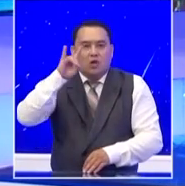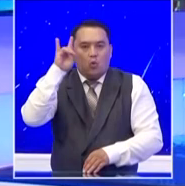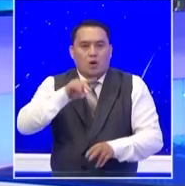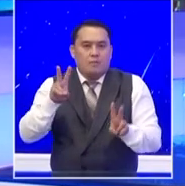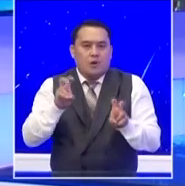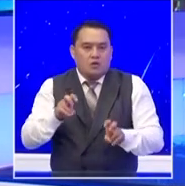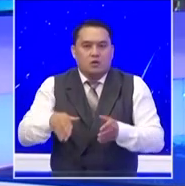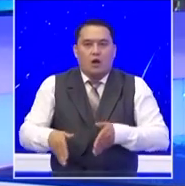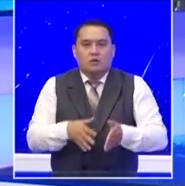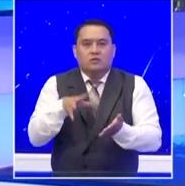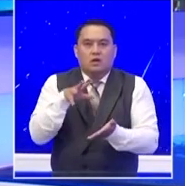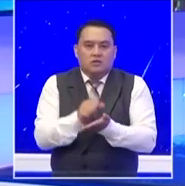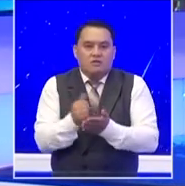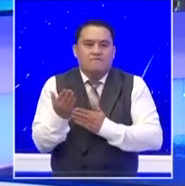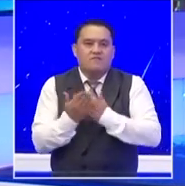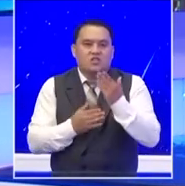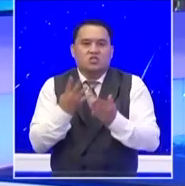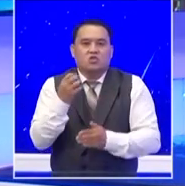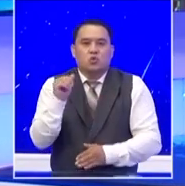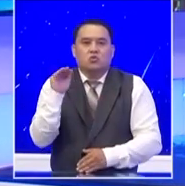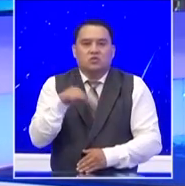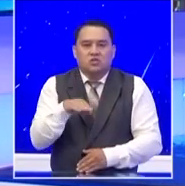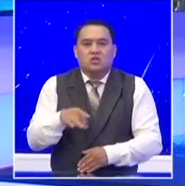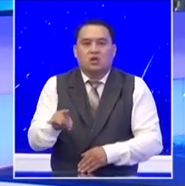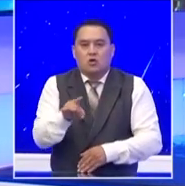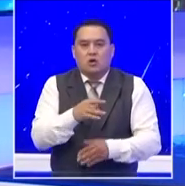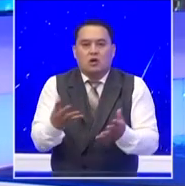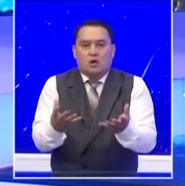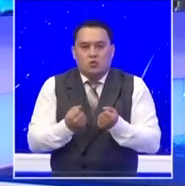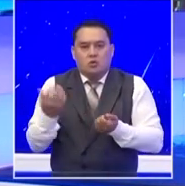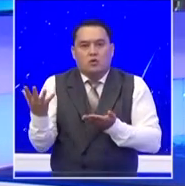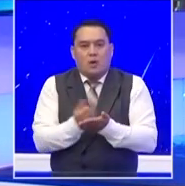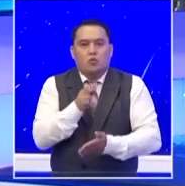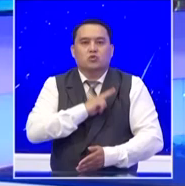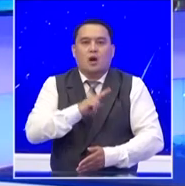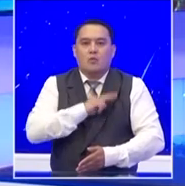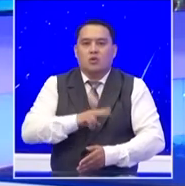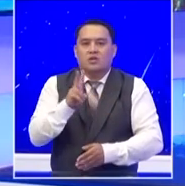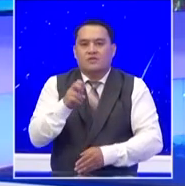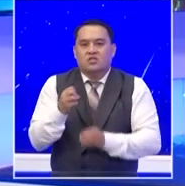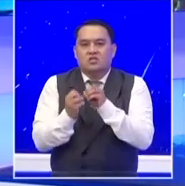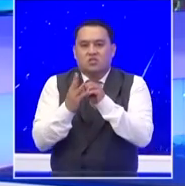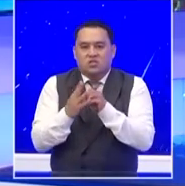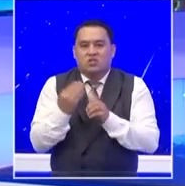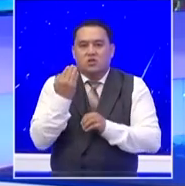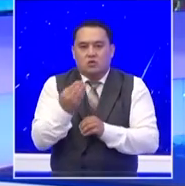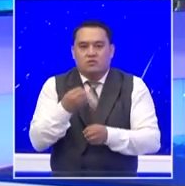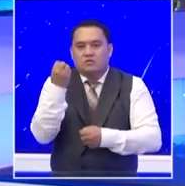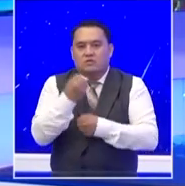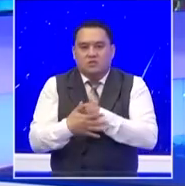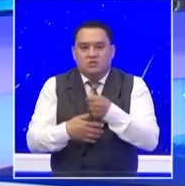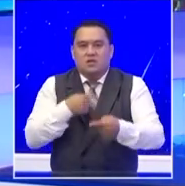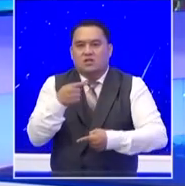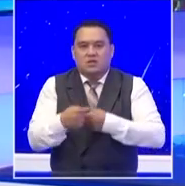рамках программы «Дорожная карта занятости» свыше 400 жителей района нашли работу, 214 из которых